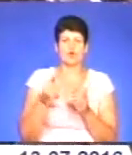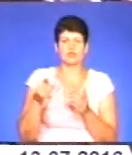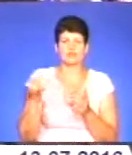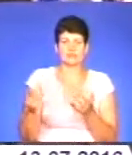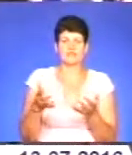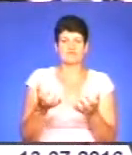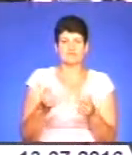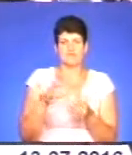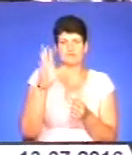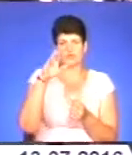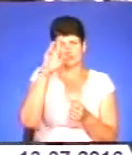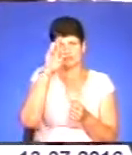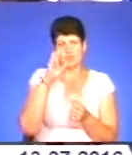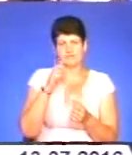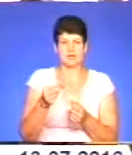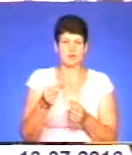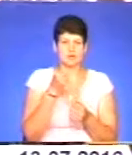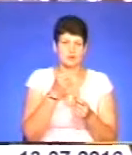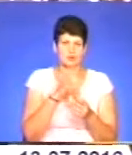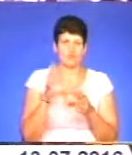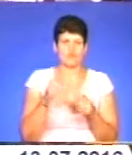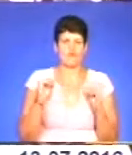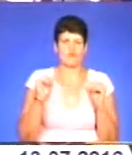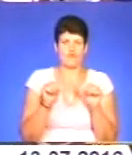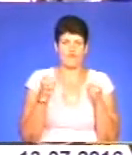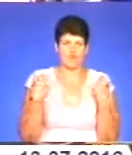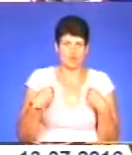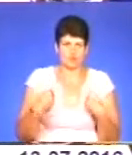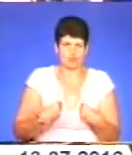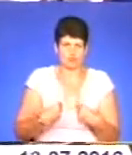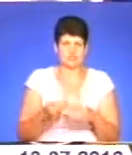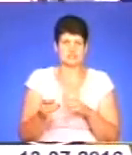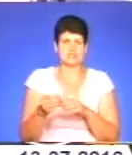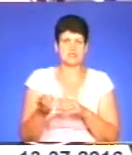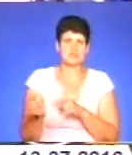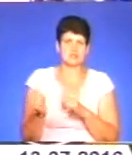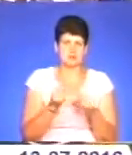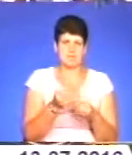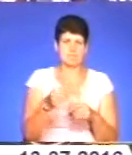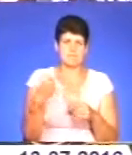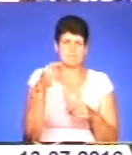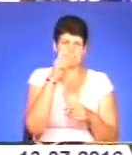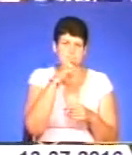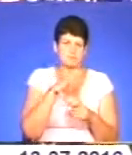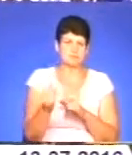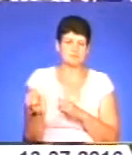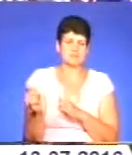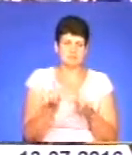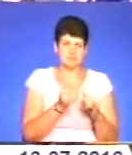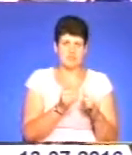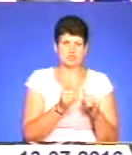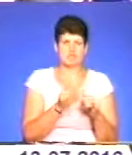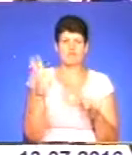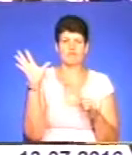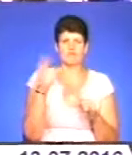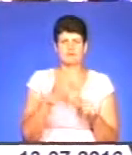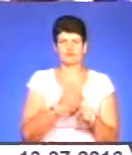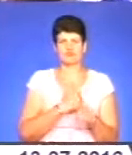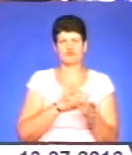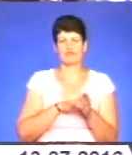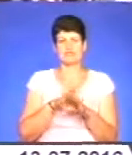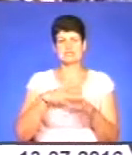державний повністю, харчування забезпечені, всім забезпечені, форми забезпечені, паливом, машинами, все забезпечено. У страху ніхто немає, всі хочуть